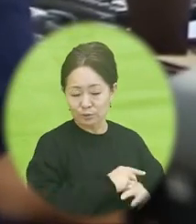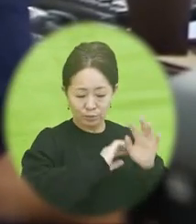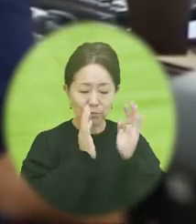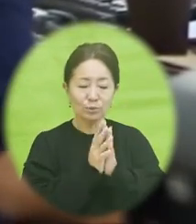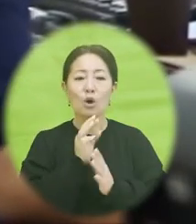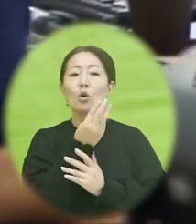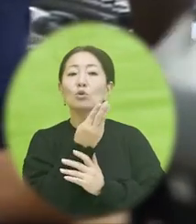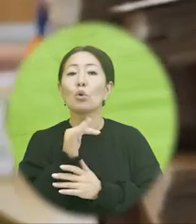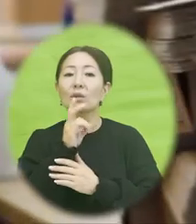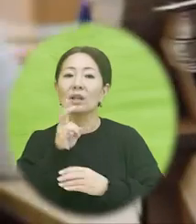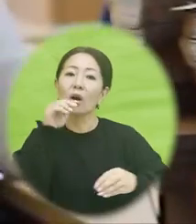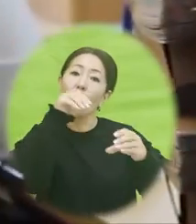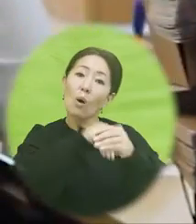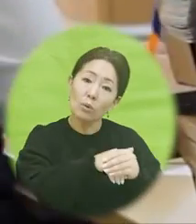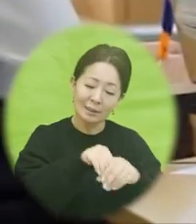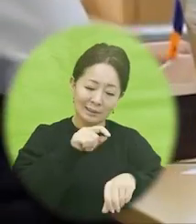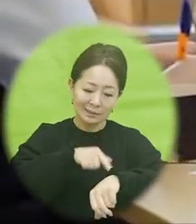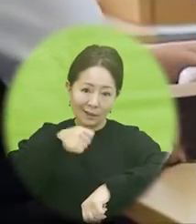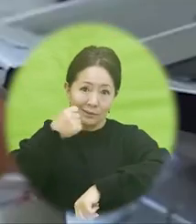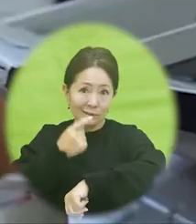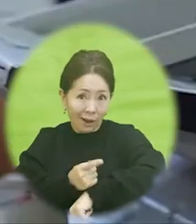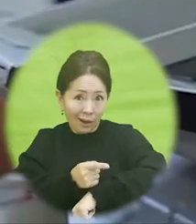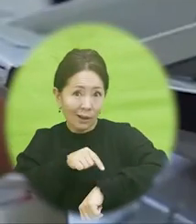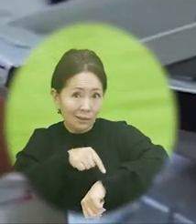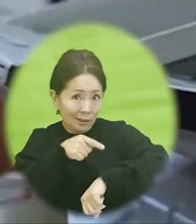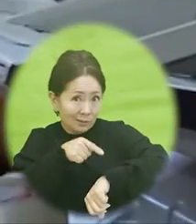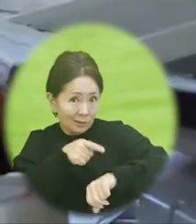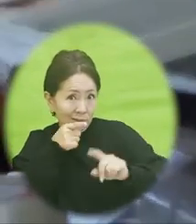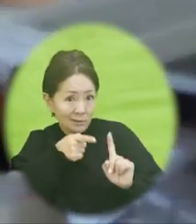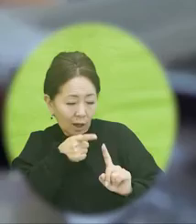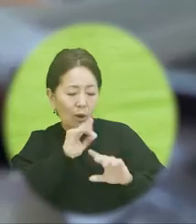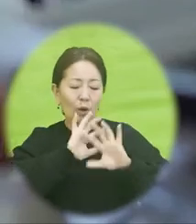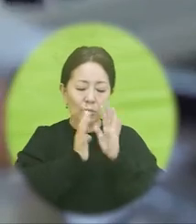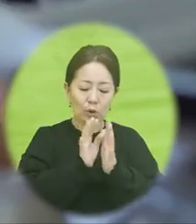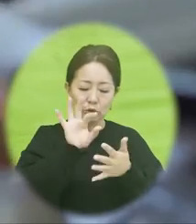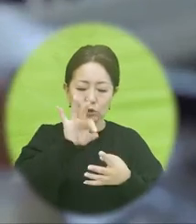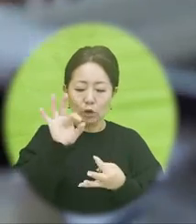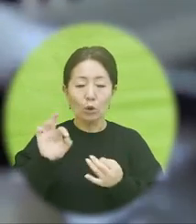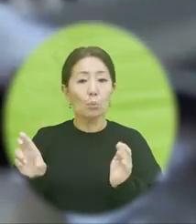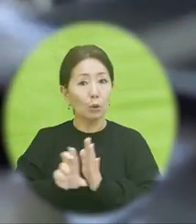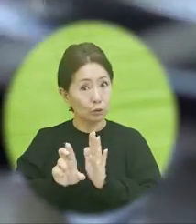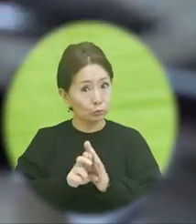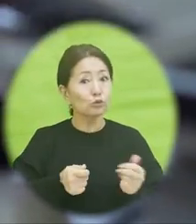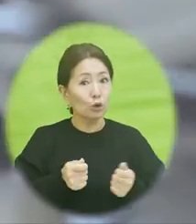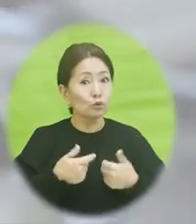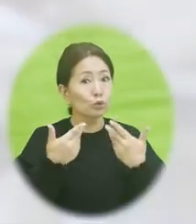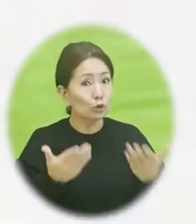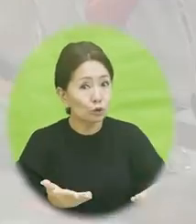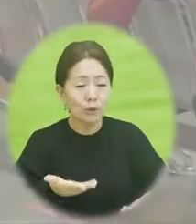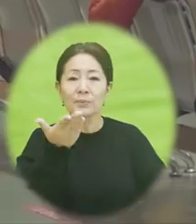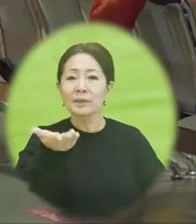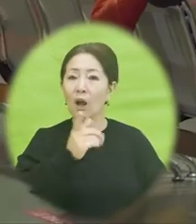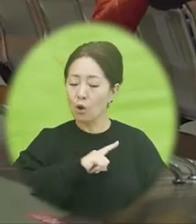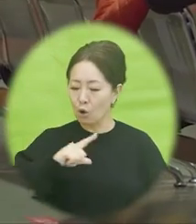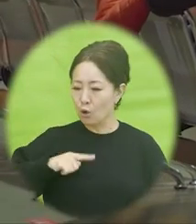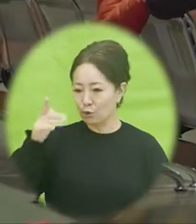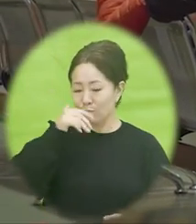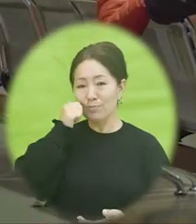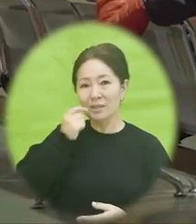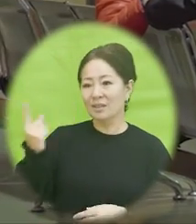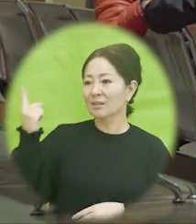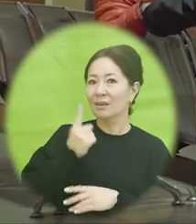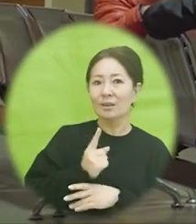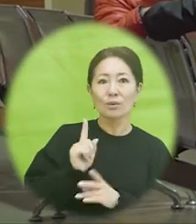шуудан хөргөлт цаг цахиалга үйлчлэгээний төрлөөс сонгох боломжтой байхаар зохицуулалт хийж байна. Инснээр иргэн заавал өөрийн биеэр